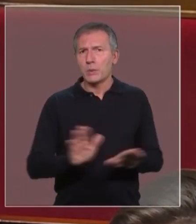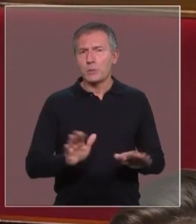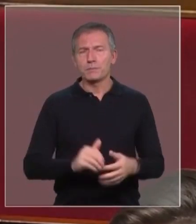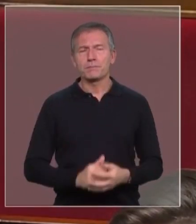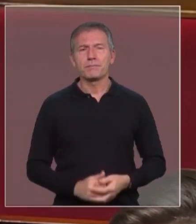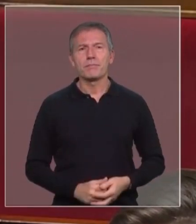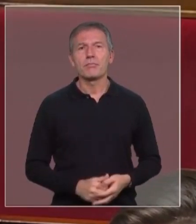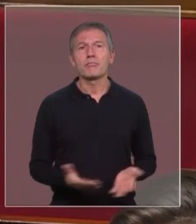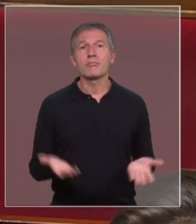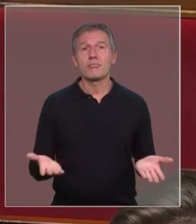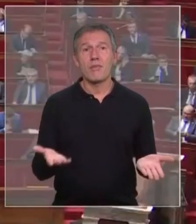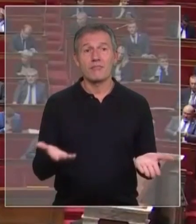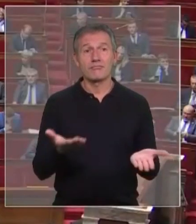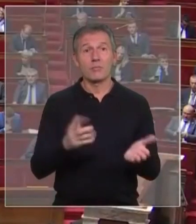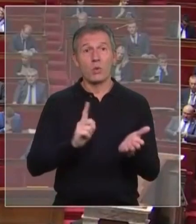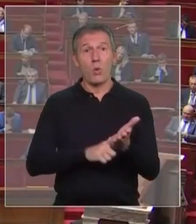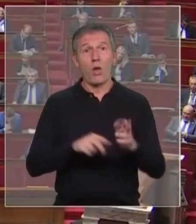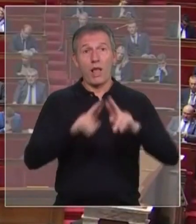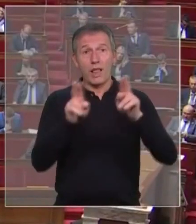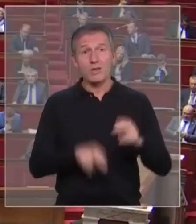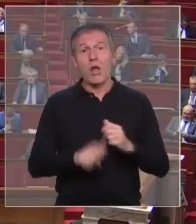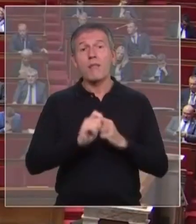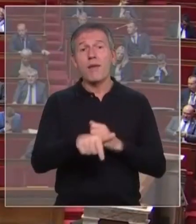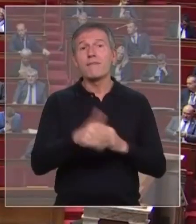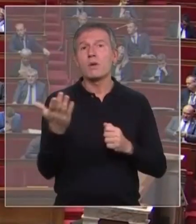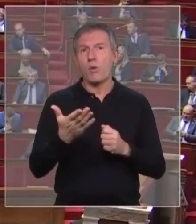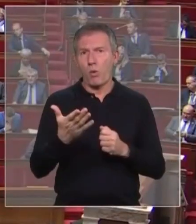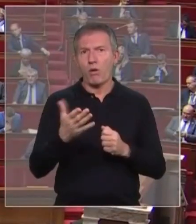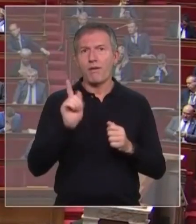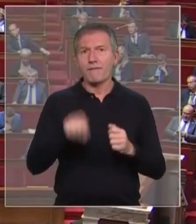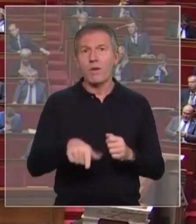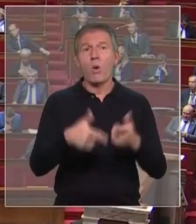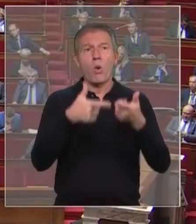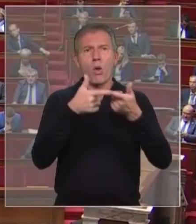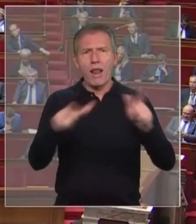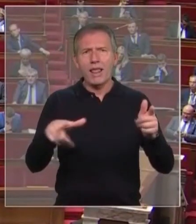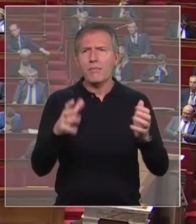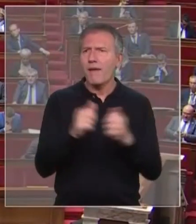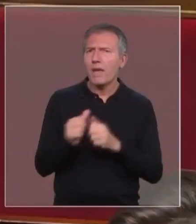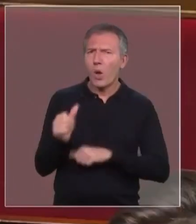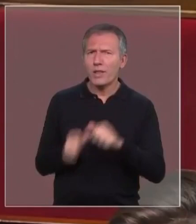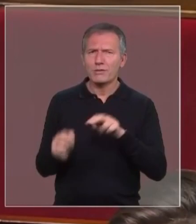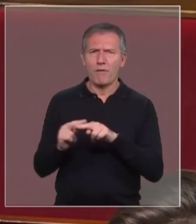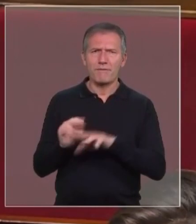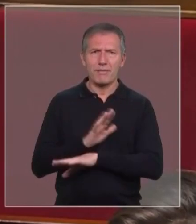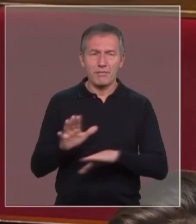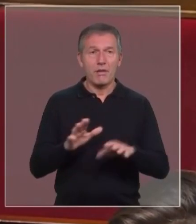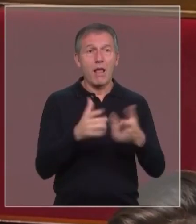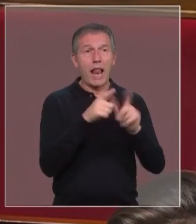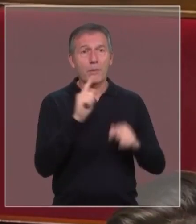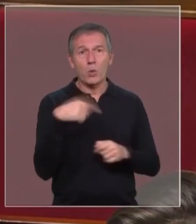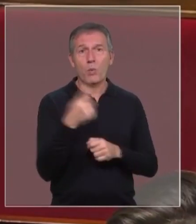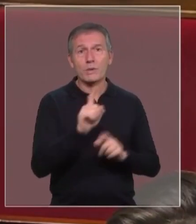international. Celui-ci exige la libération sans condition de tous les otages